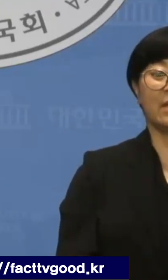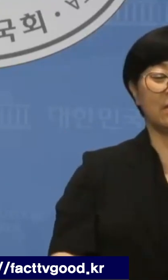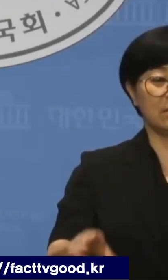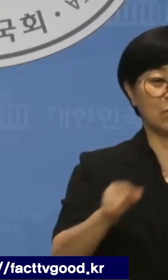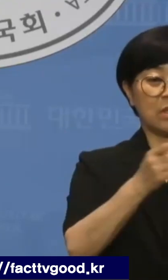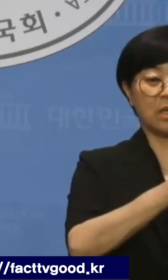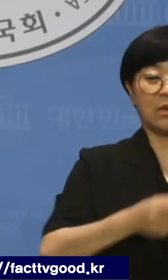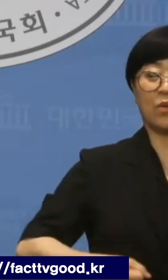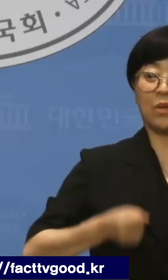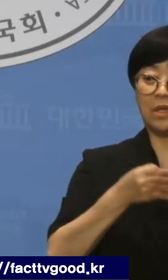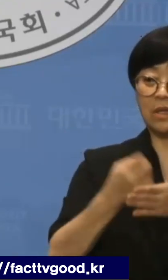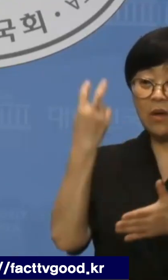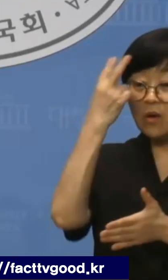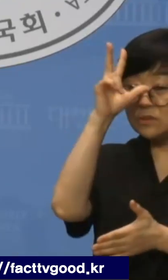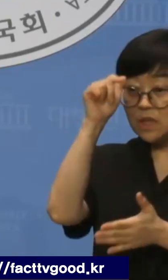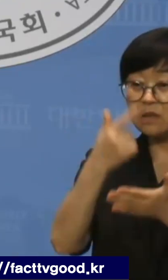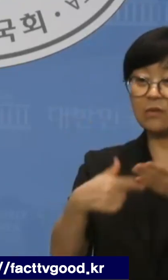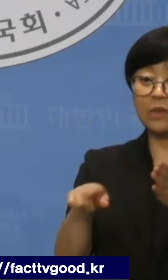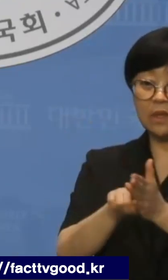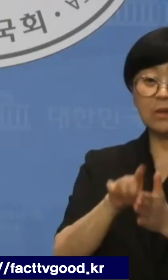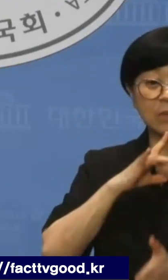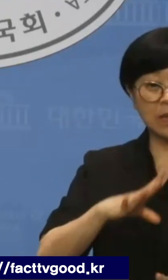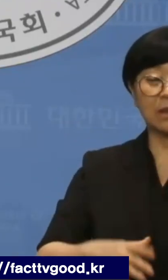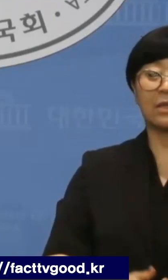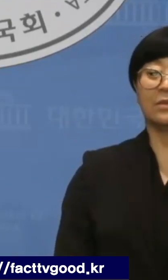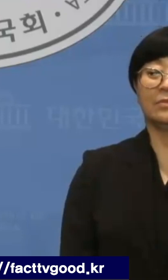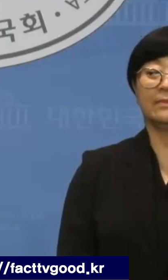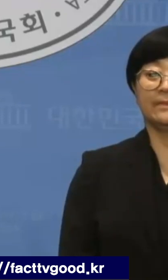처장의 용기는 오직 검찰을 위한 것입니까?